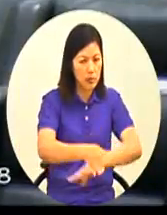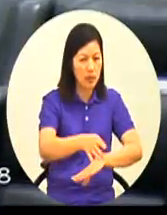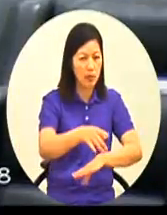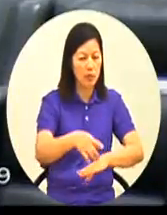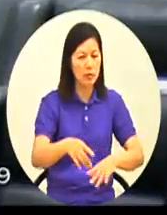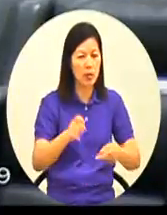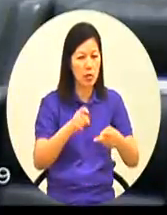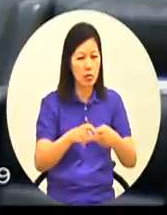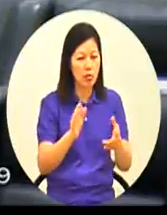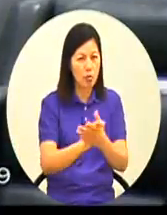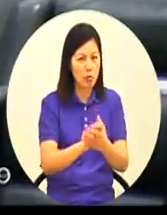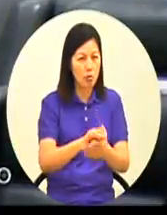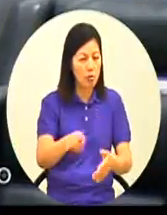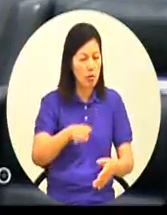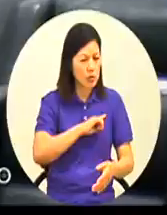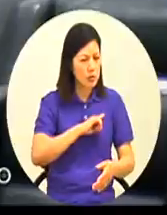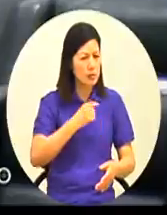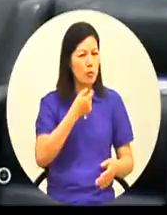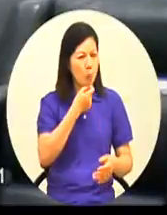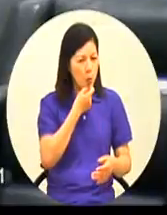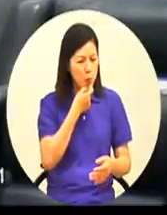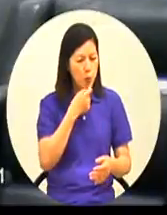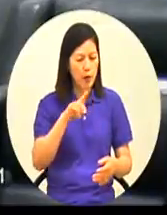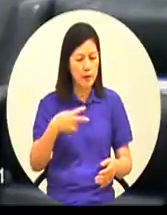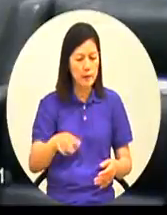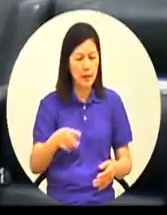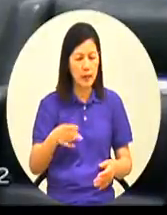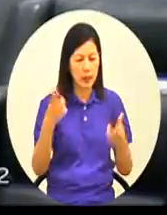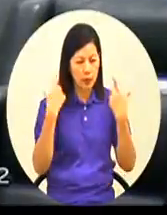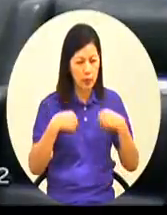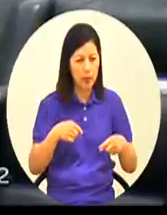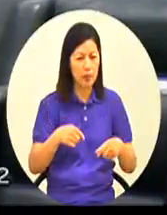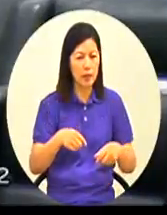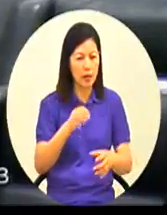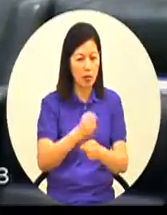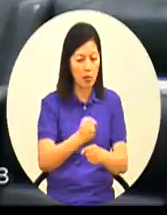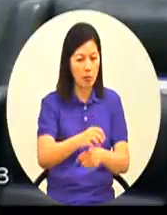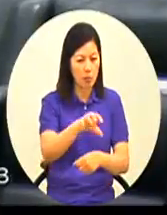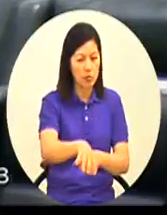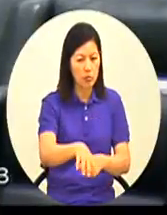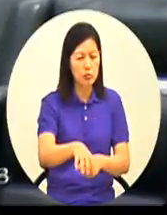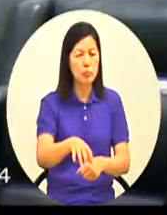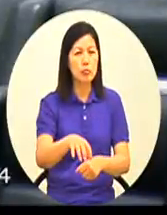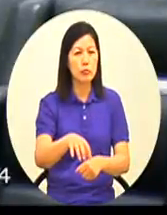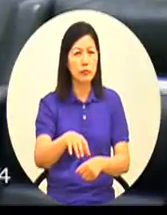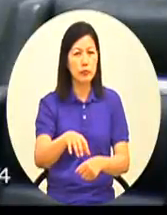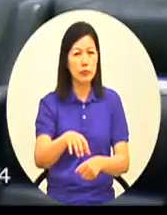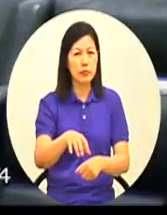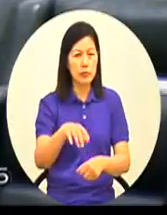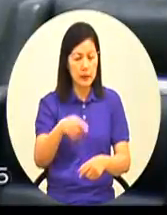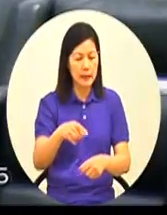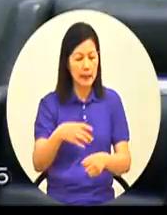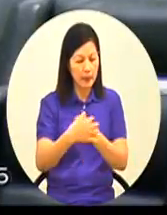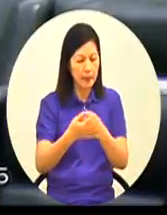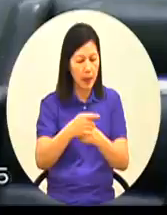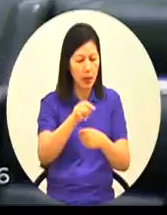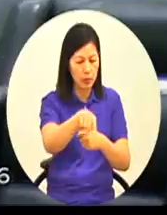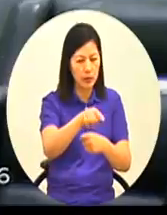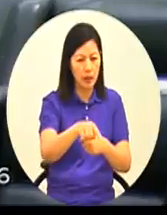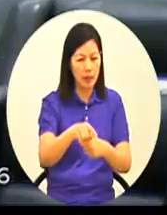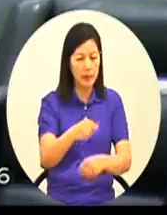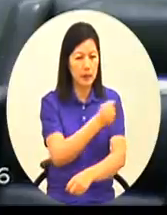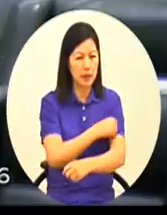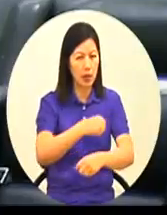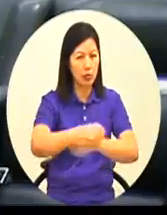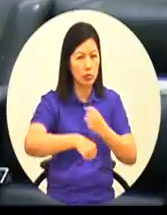的意愿，还有是不是能够就他原属的单位就近的就业， 哦，然后来保障他们的劳动权益。那